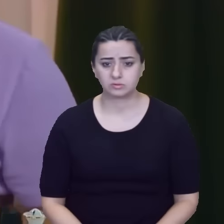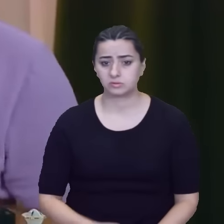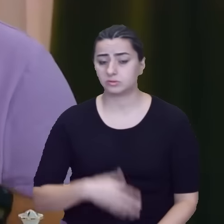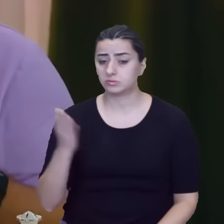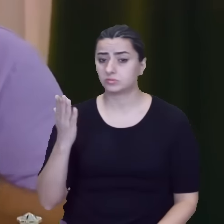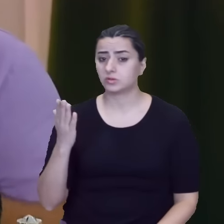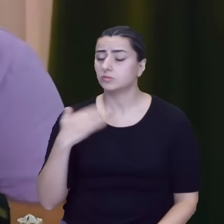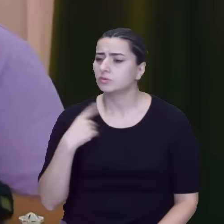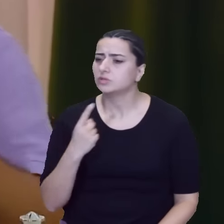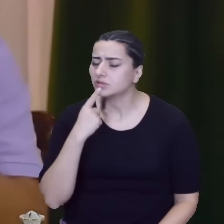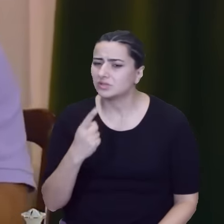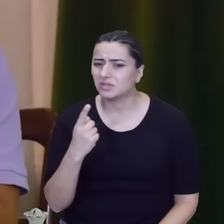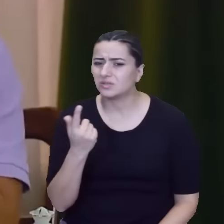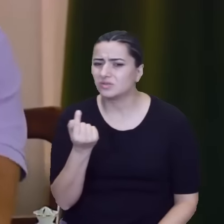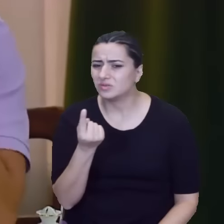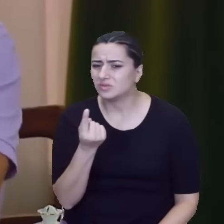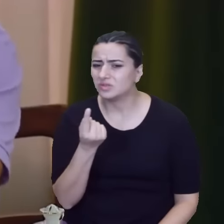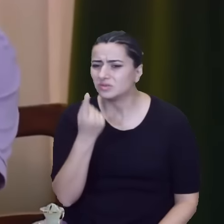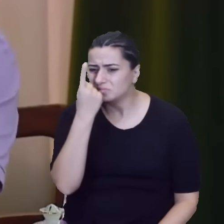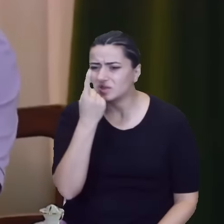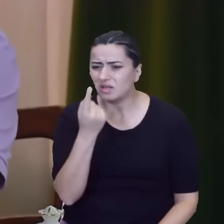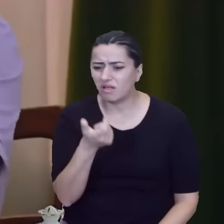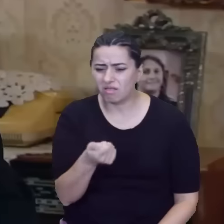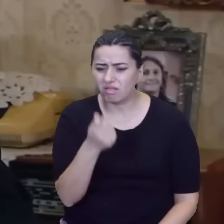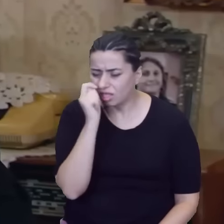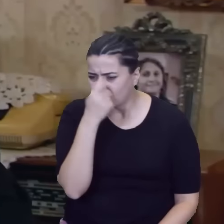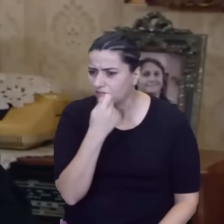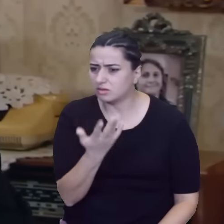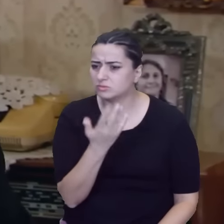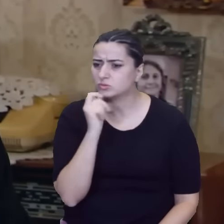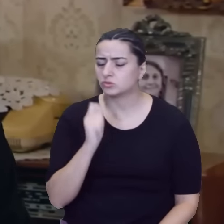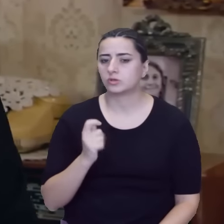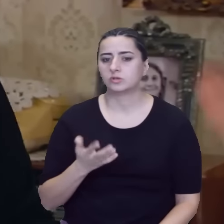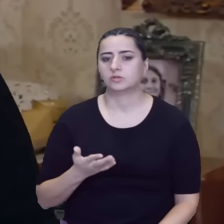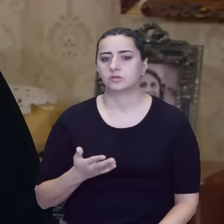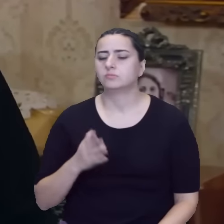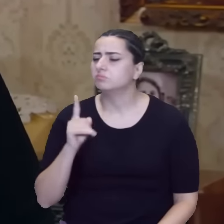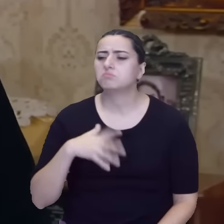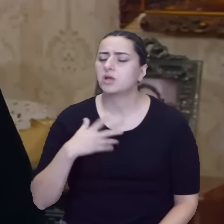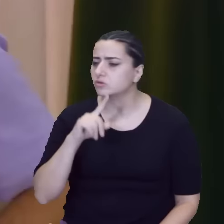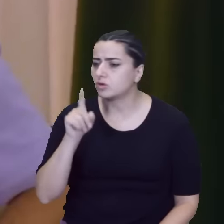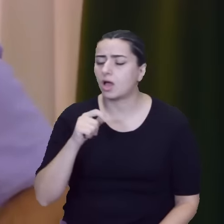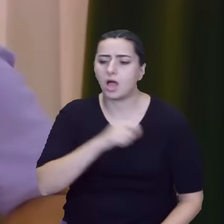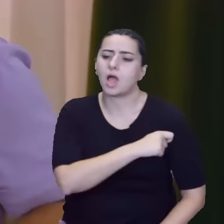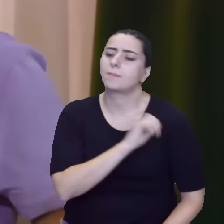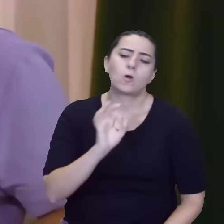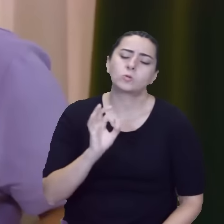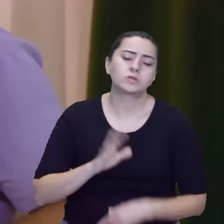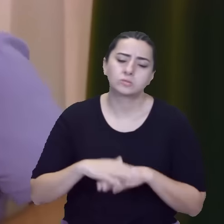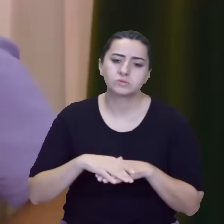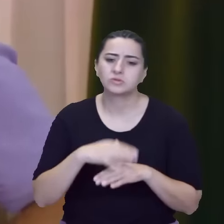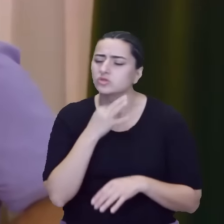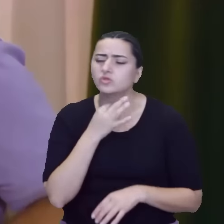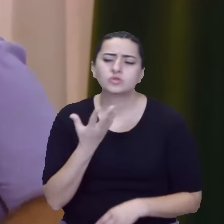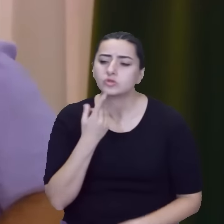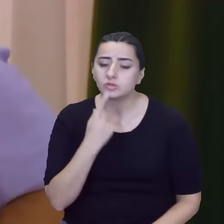ya. Yani bir şey söyleyeceğim ya, alt tarafı bir kanal ya. Bir kanal ayarlayacak yani. Ya, peki bir şey söyleyeceğim. Almanya'da olsa ne olacaktı? Hala